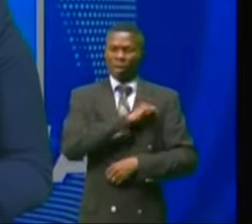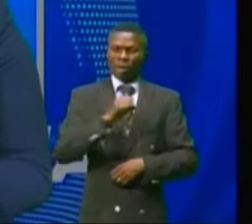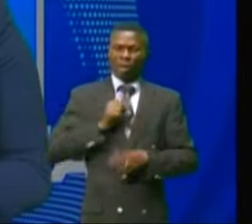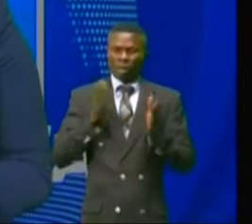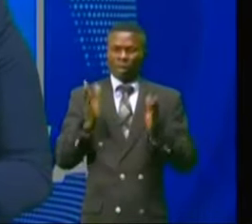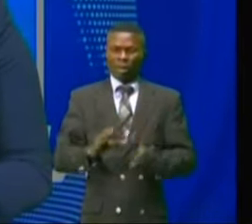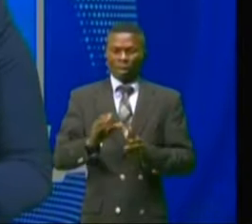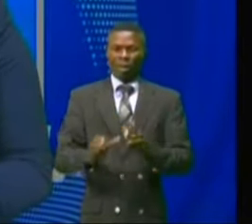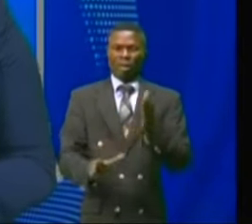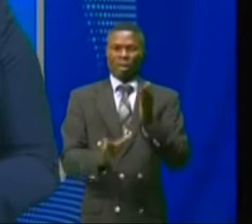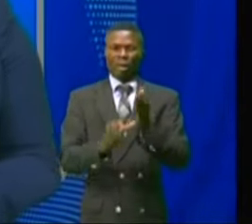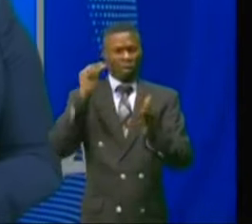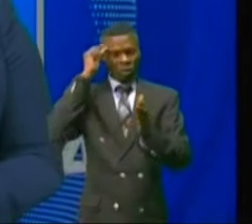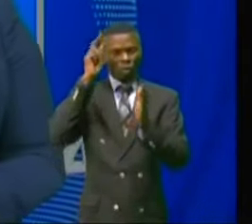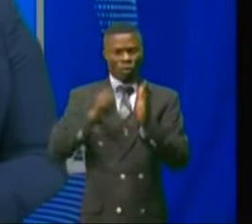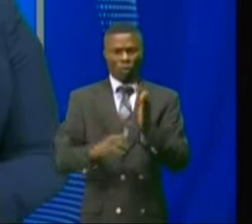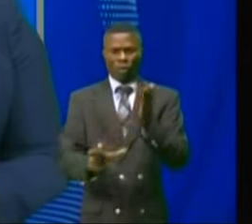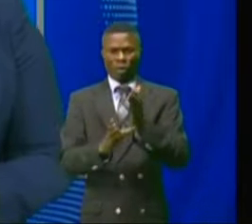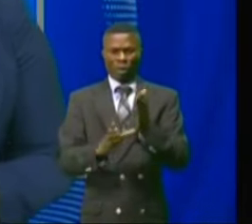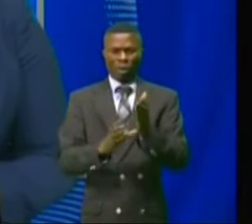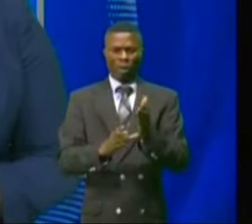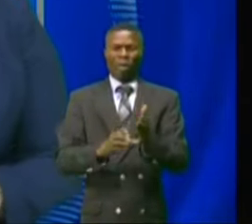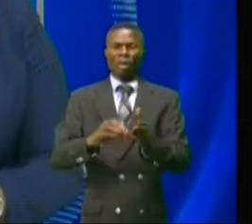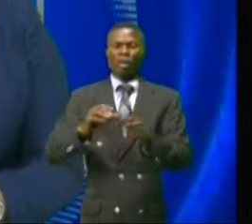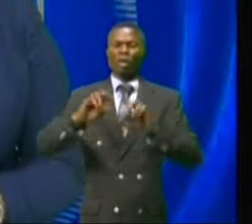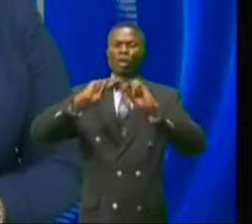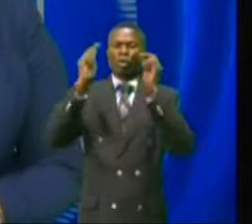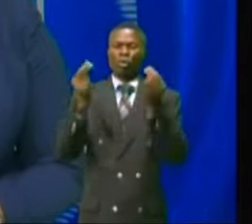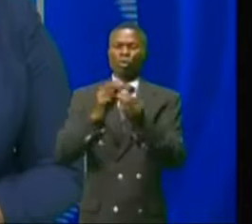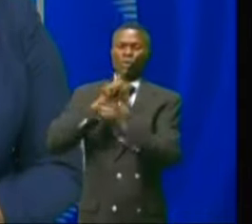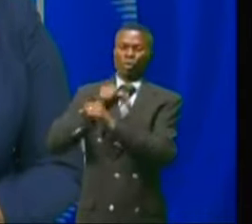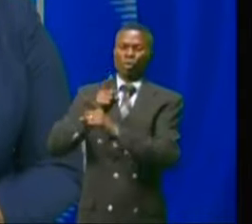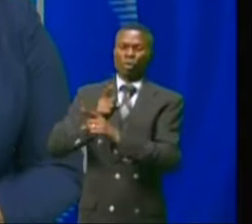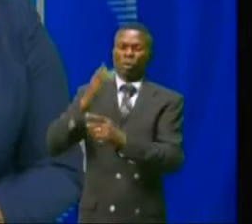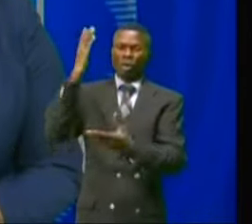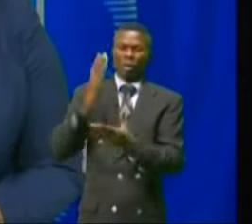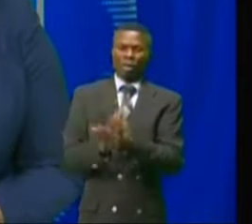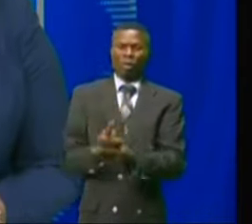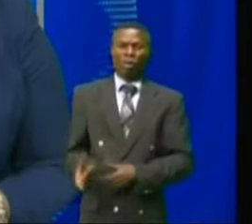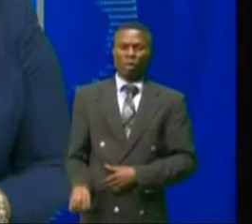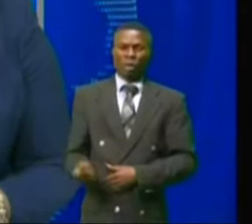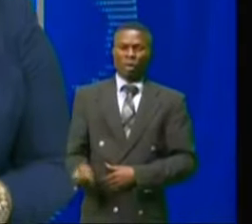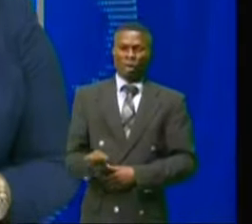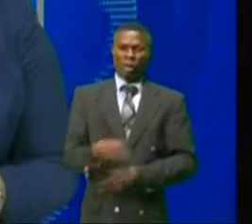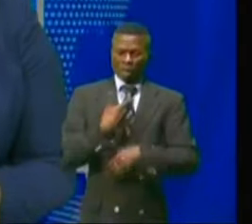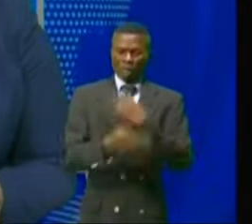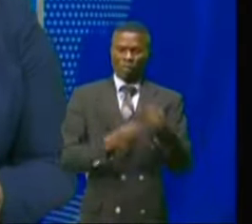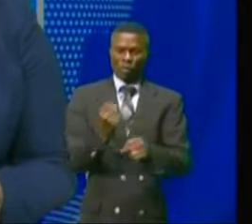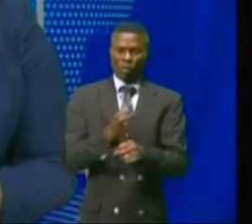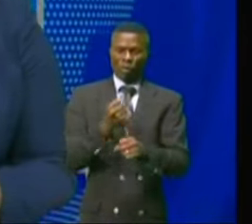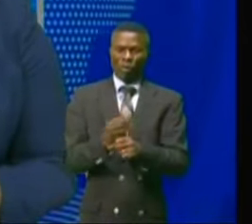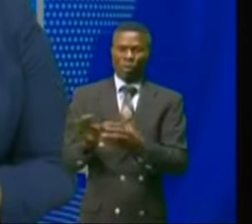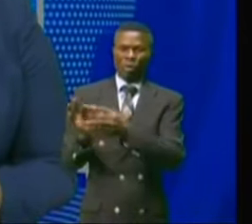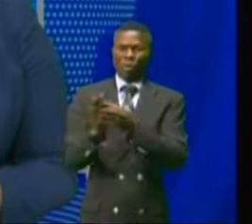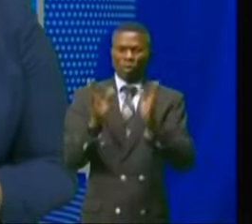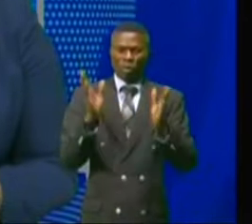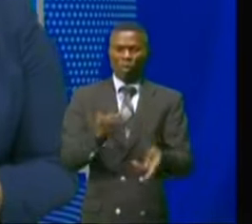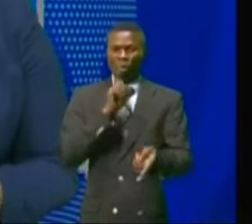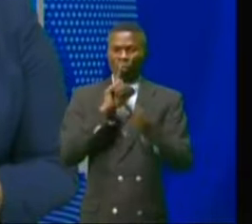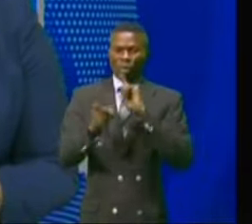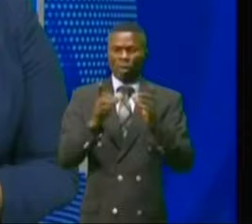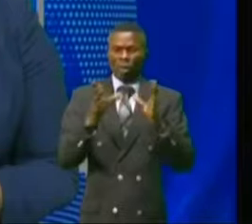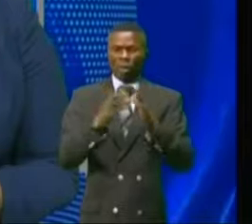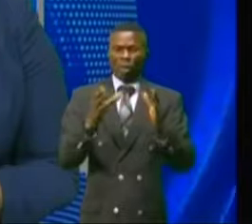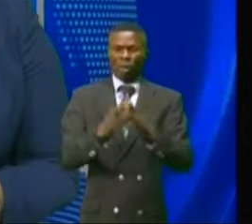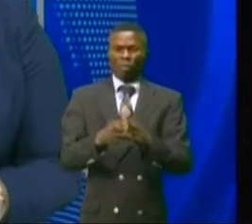gouverneurs et vice-gouverneurs. L'Agence de prévention de lutte contre la corruption s'en mêle. Son coordonnateur a échangé avec